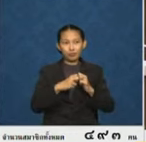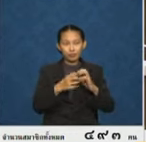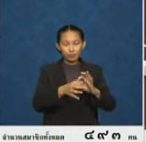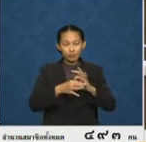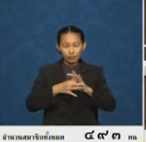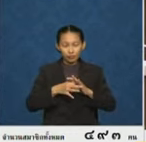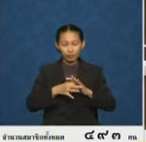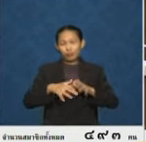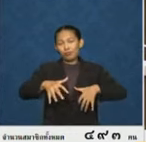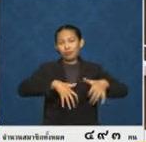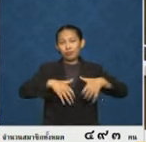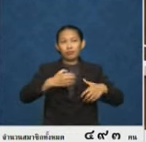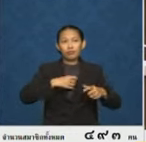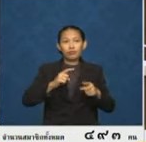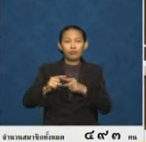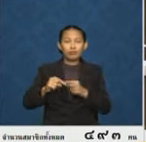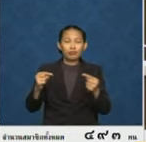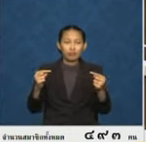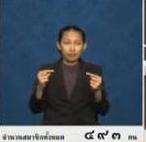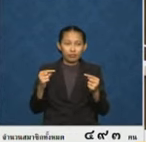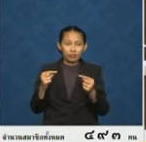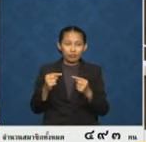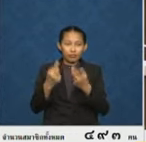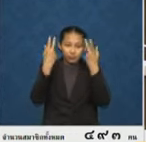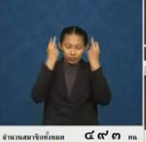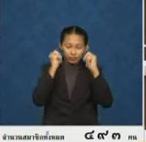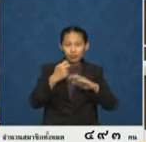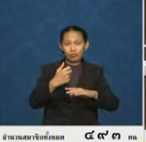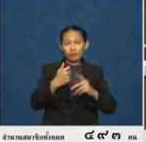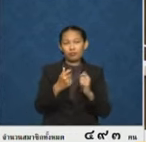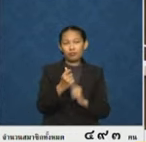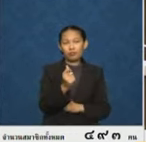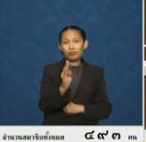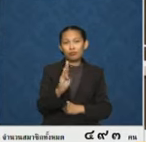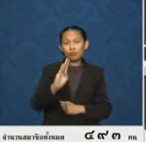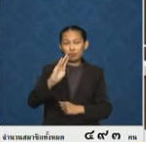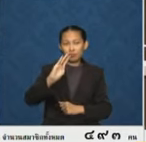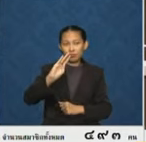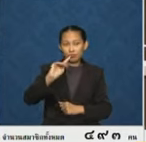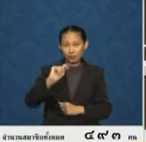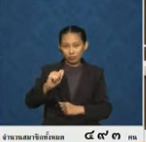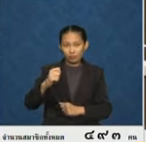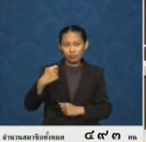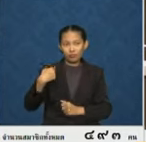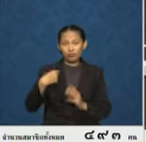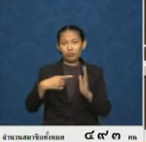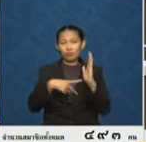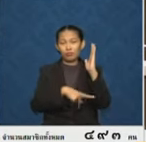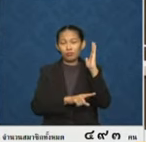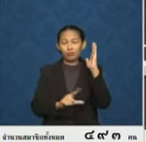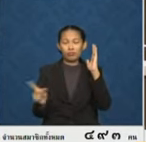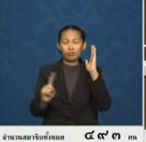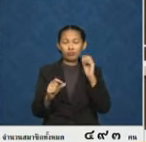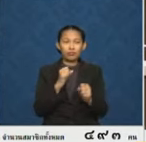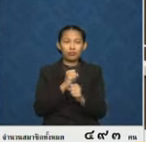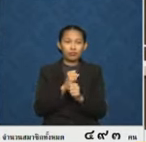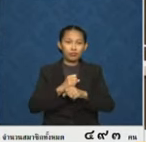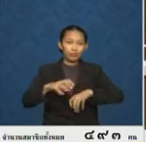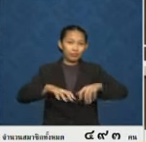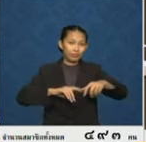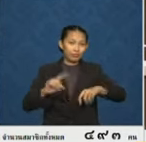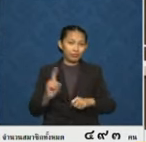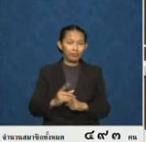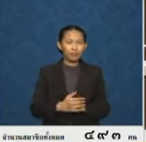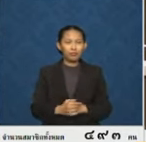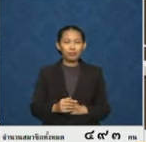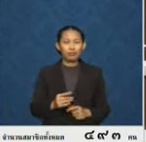ต้องการของพี่น้องประชาชนจากนายมณเฑียรมนตรีนายกองค์การบริหารส่วนตำบลนาปขออำเภอบางแก้วจังหวัดพัทลุงให้ประสานงานดังต่อไปนี้ครับ